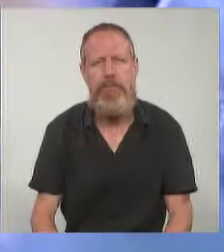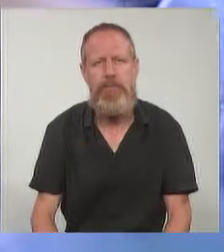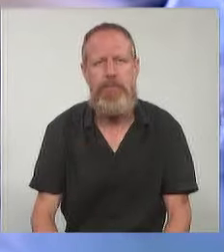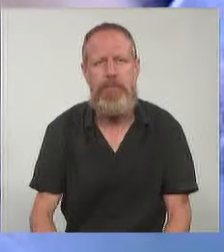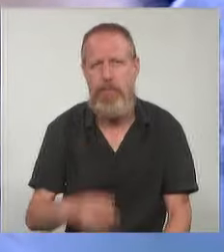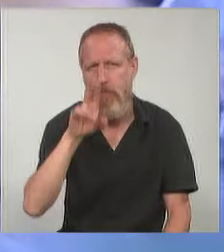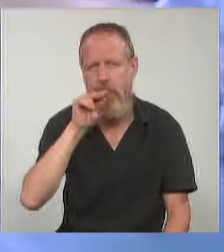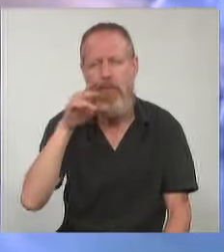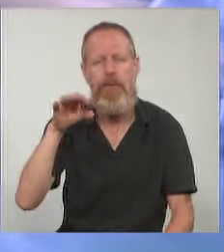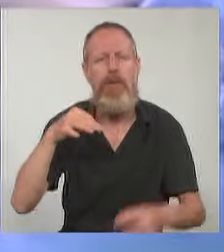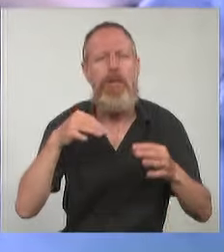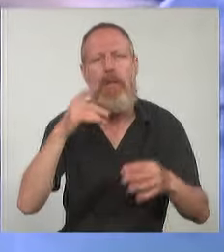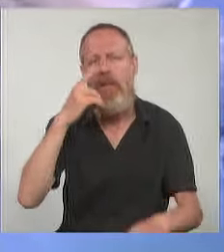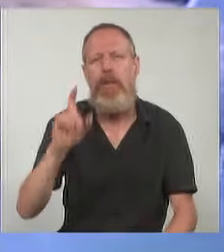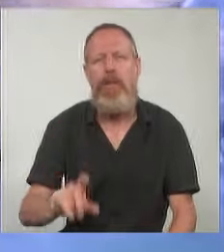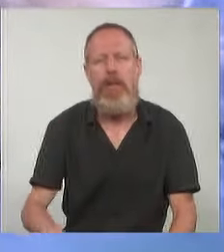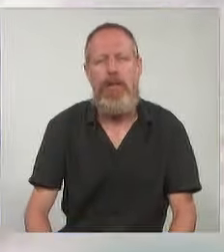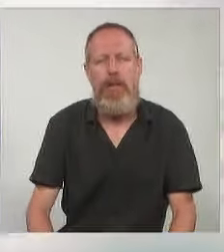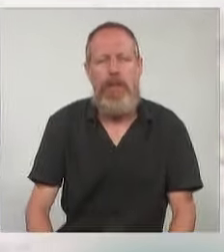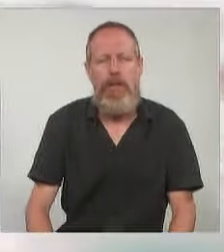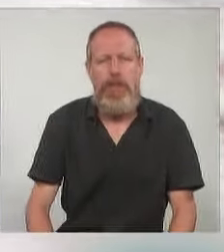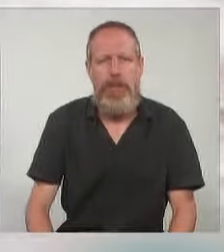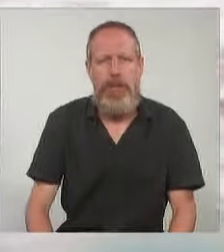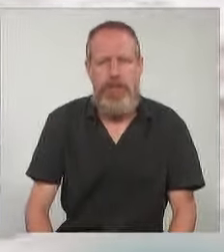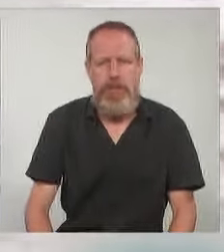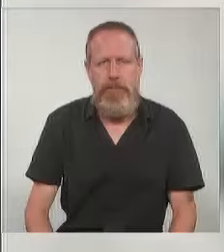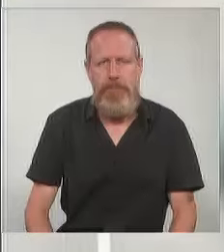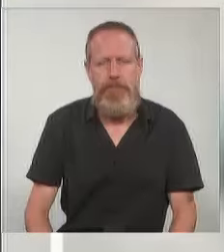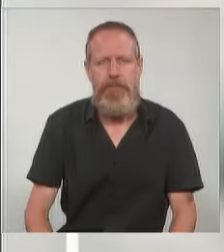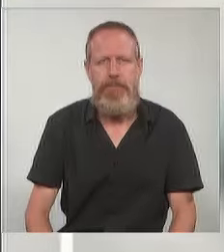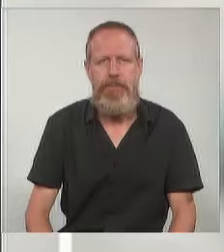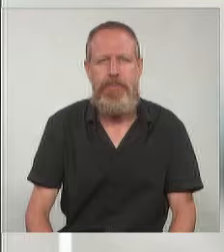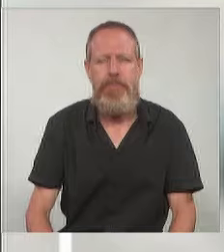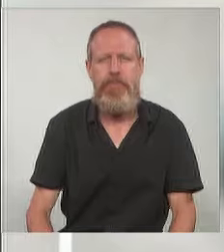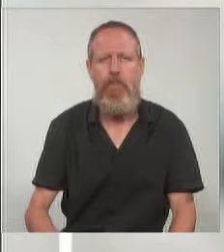hanno trovato Cristian, lo stanno ancora cercando, ci chiede. תמונת שלושת